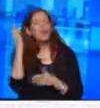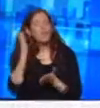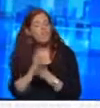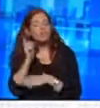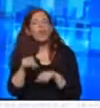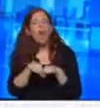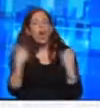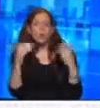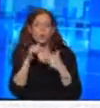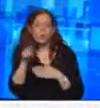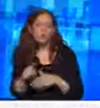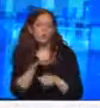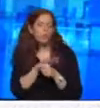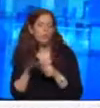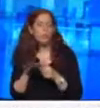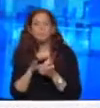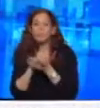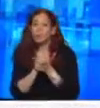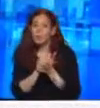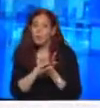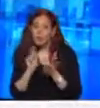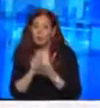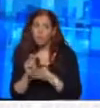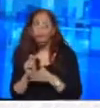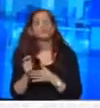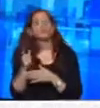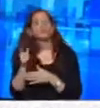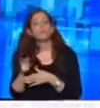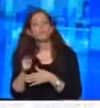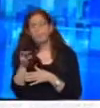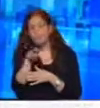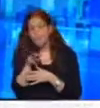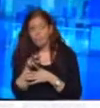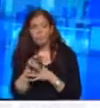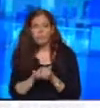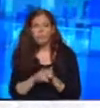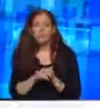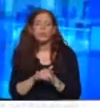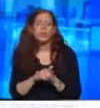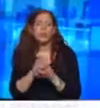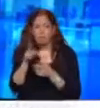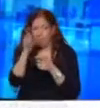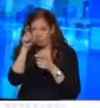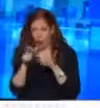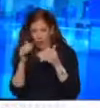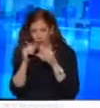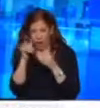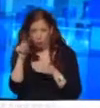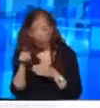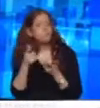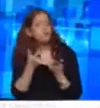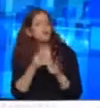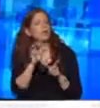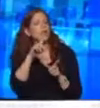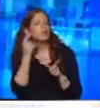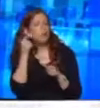במלואם. שלום לכתבתנו טל מאיר ושלום גם לעמי גבירצמן, תושב שכונת נתיב האבות. טל, נתחיל איתך. שמענו